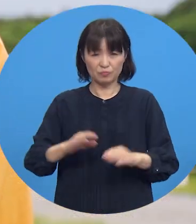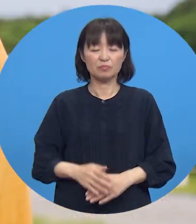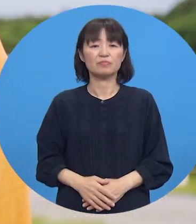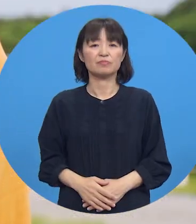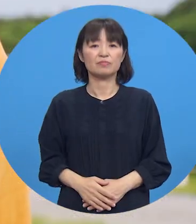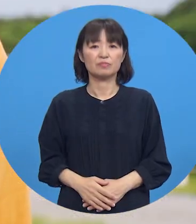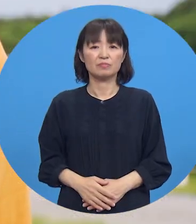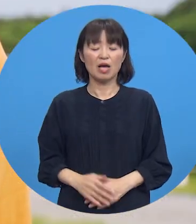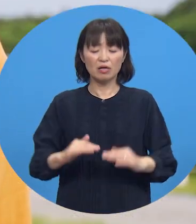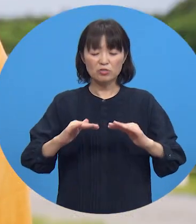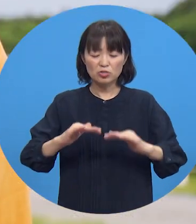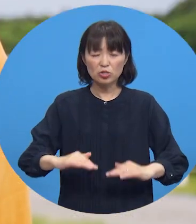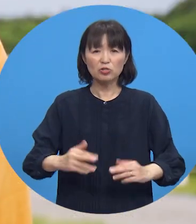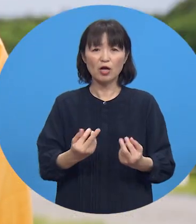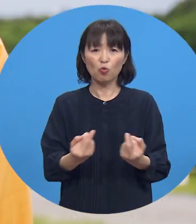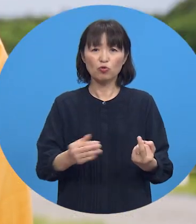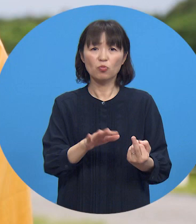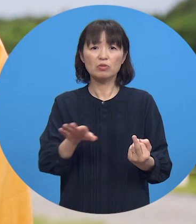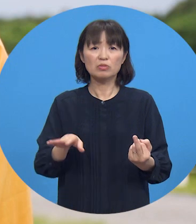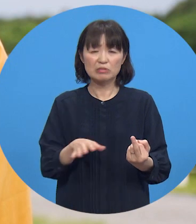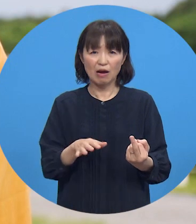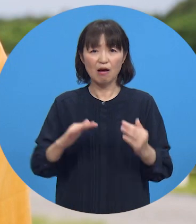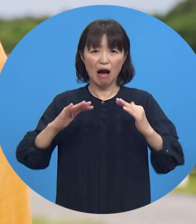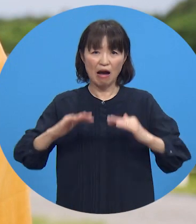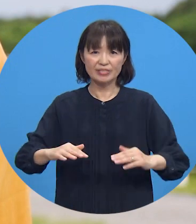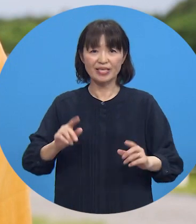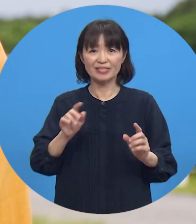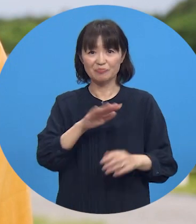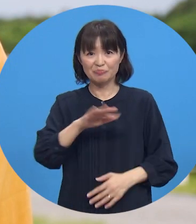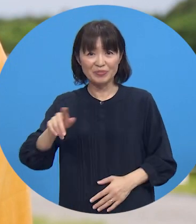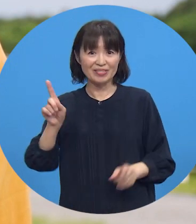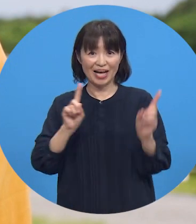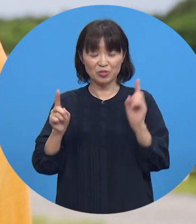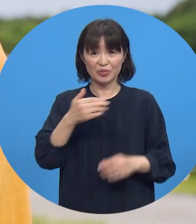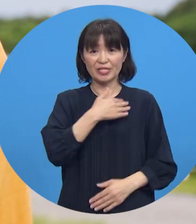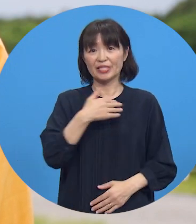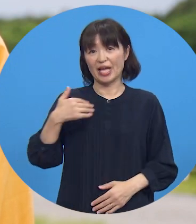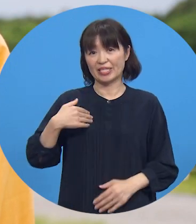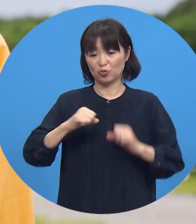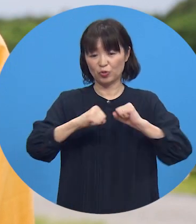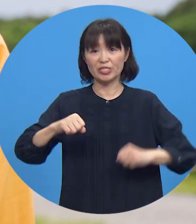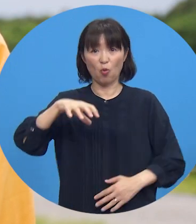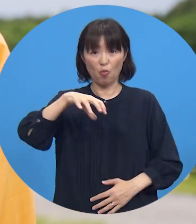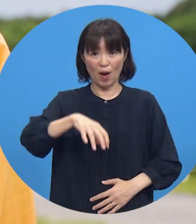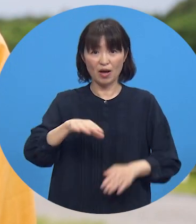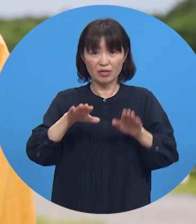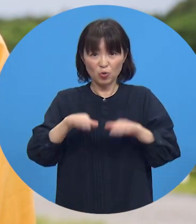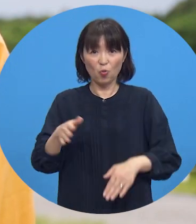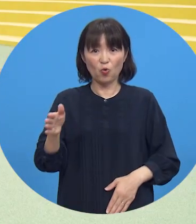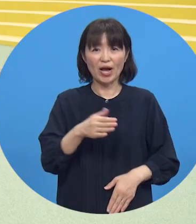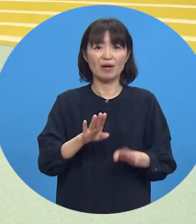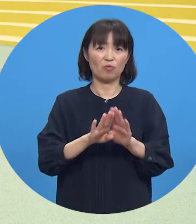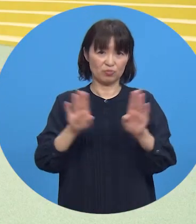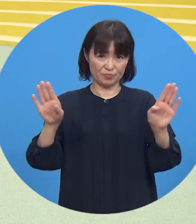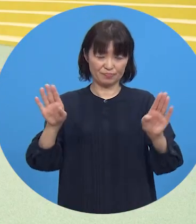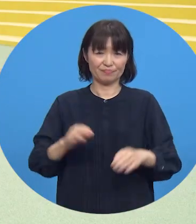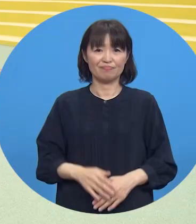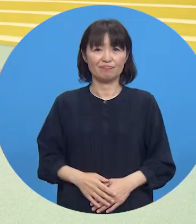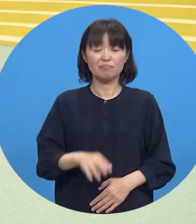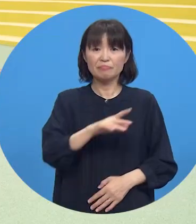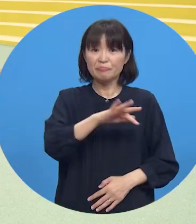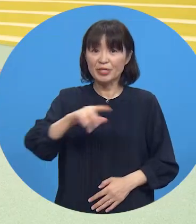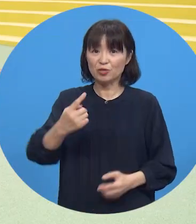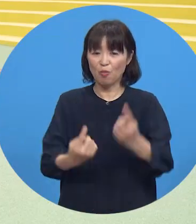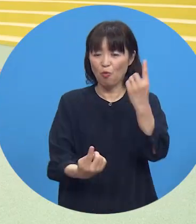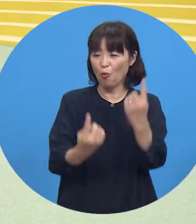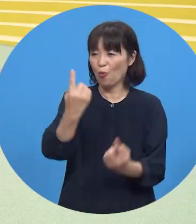。 また小さな子供が安全に水遊びができる噴水広場も今日からオープンしました。噴き出す水に